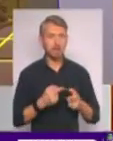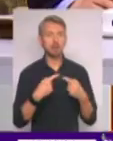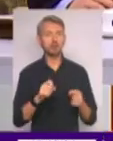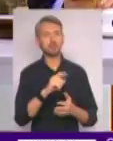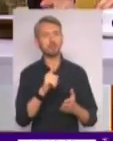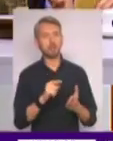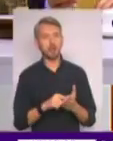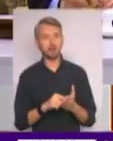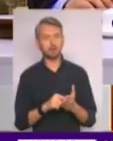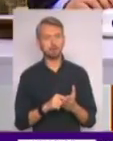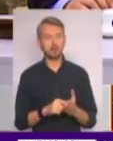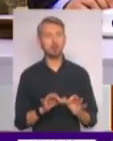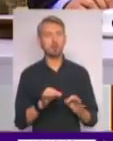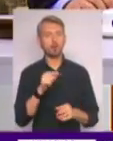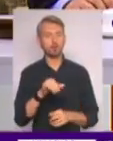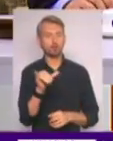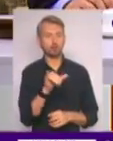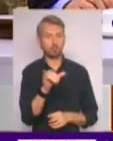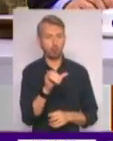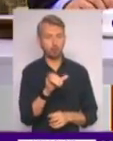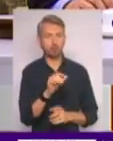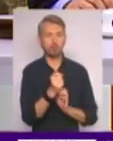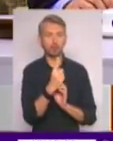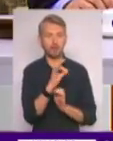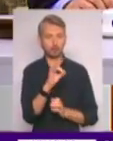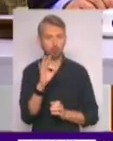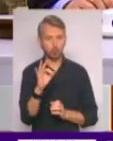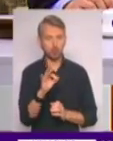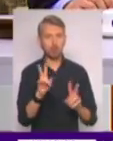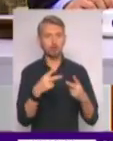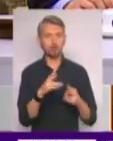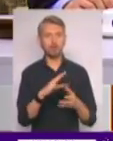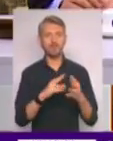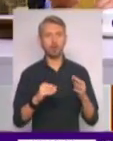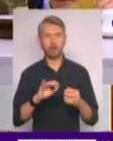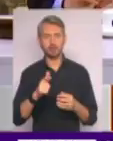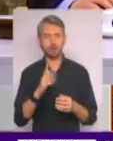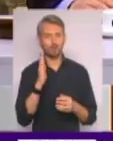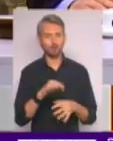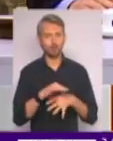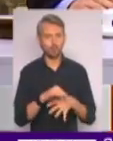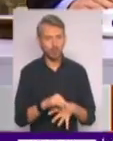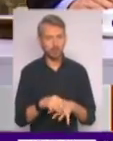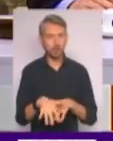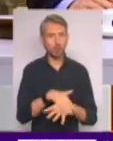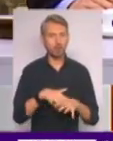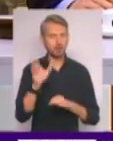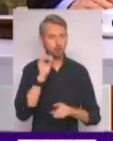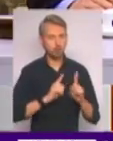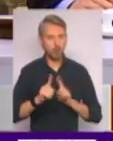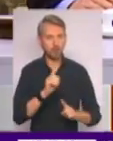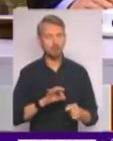питання, буквально в цю суботу в 11-й годині в клубі «Виноградар» я буду проводити так само громадські слухання, про